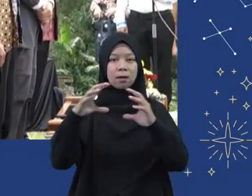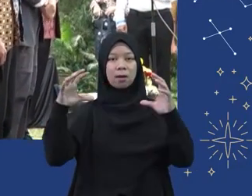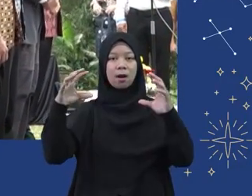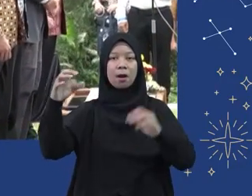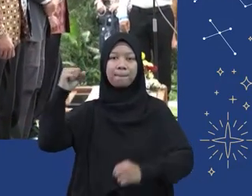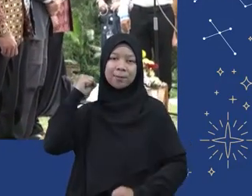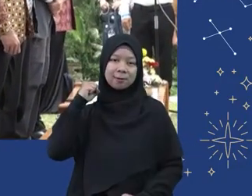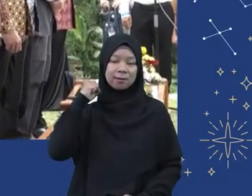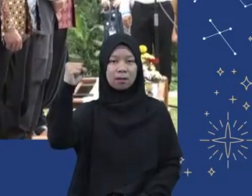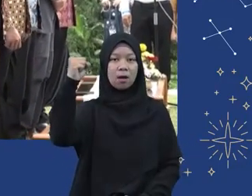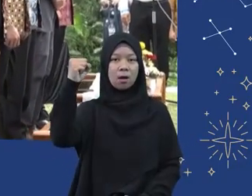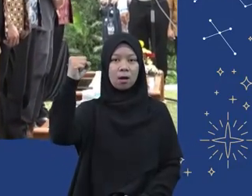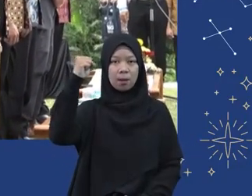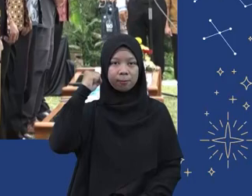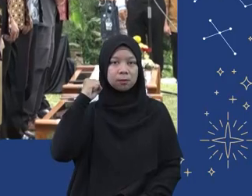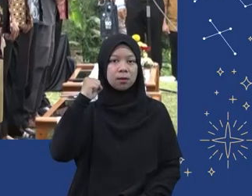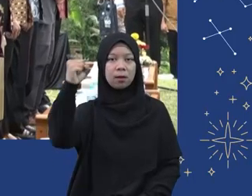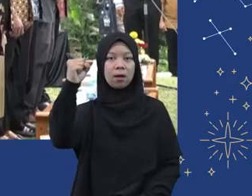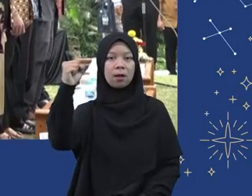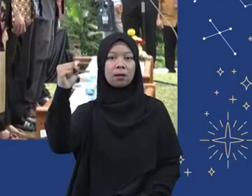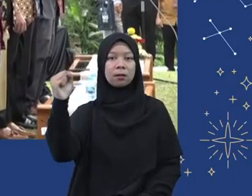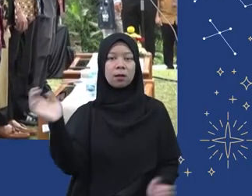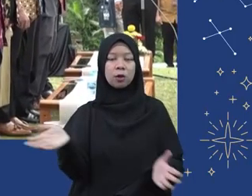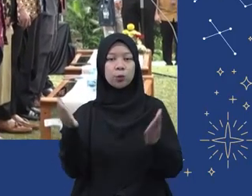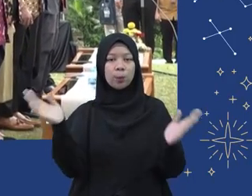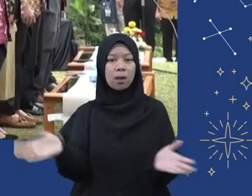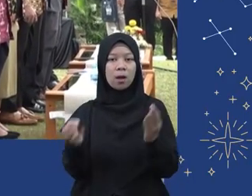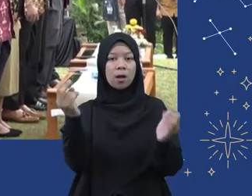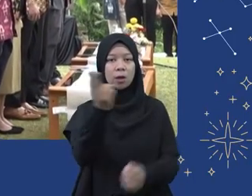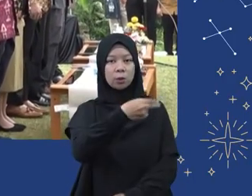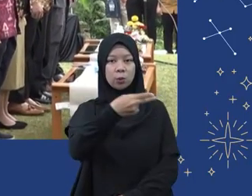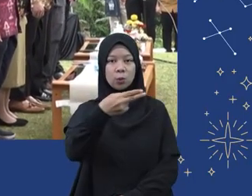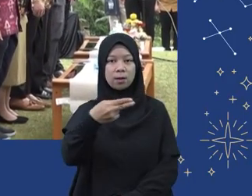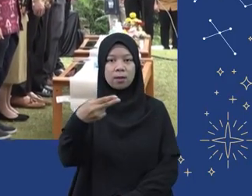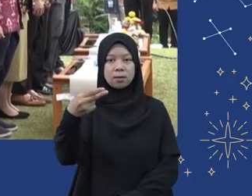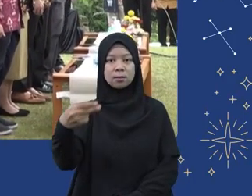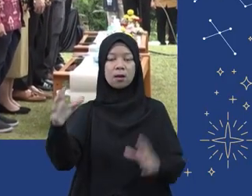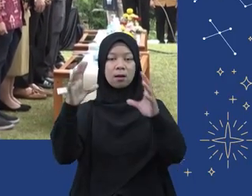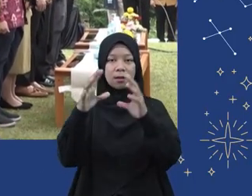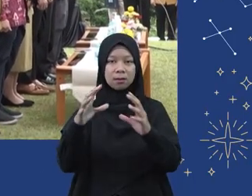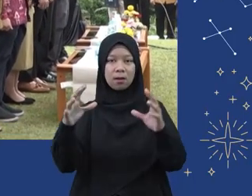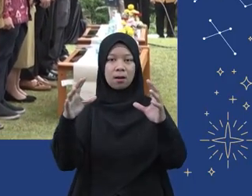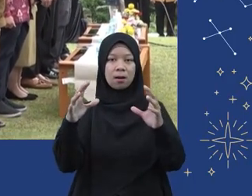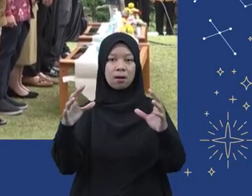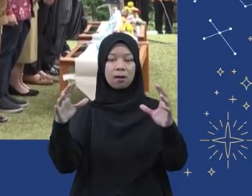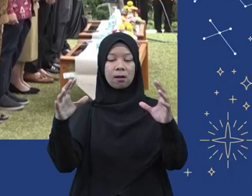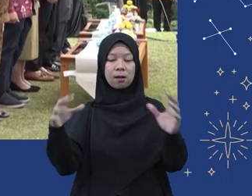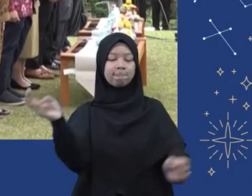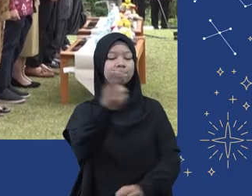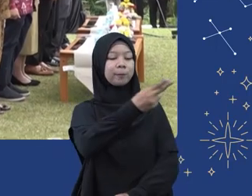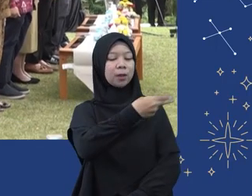Indonesia yang merdeka merdeka hiduplah Indonesia Raya